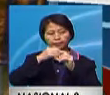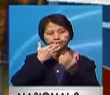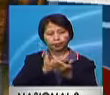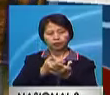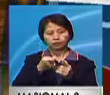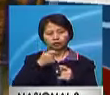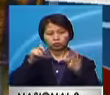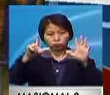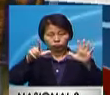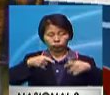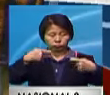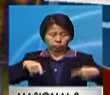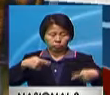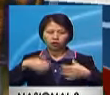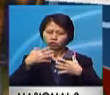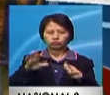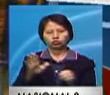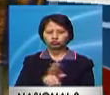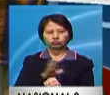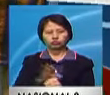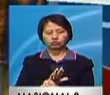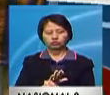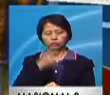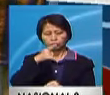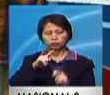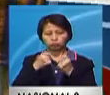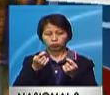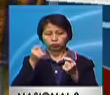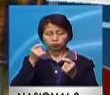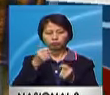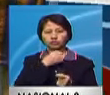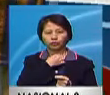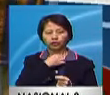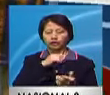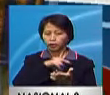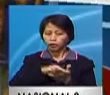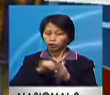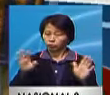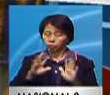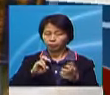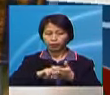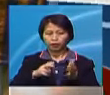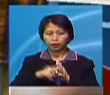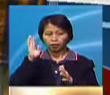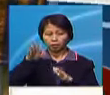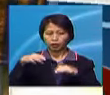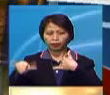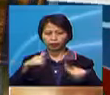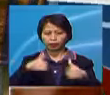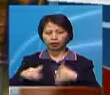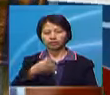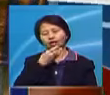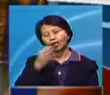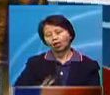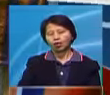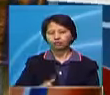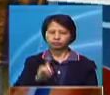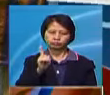daripada 7 pasukan bertanding sudah memadai buat skuad negara. Namun, itu tidak bermakna The Speedy Tigers akan bermain sambil